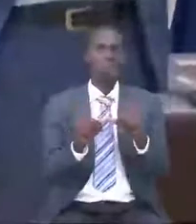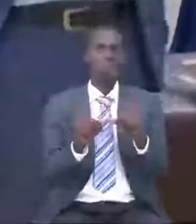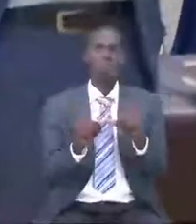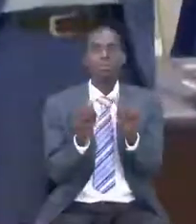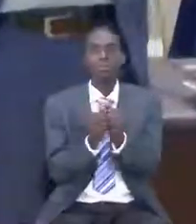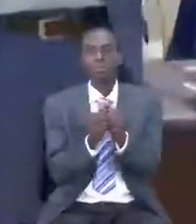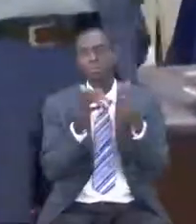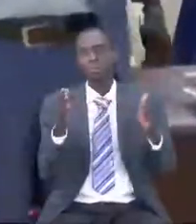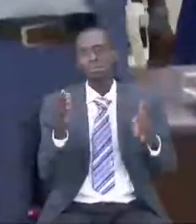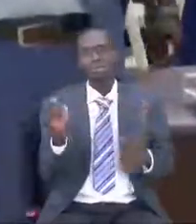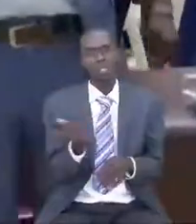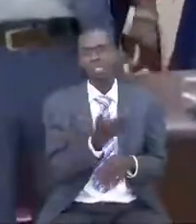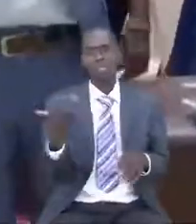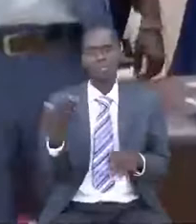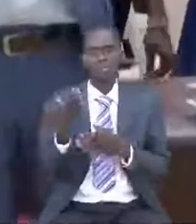tu es capable d'avancer